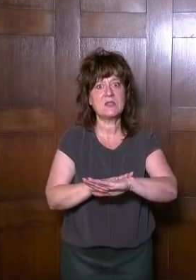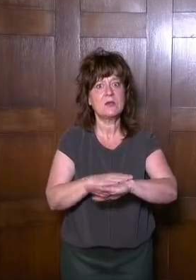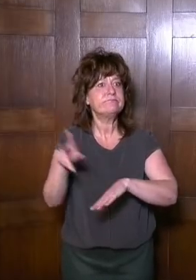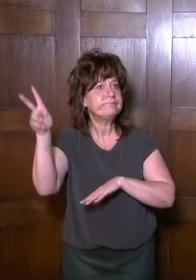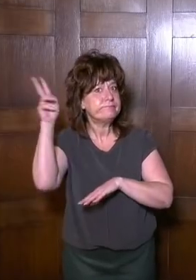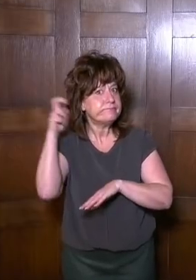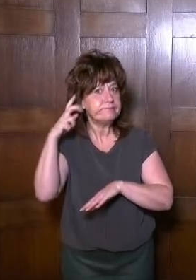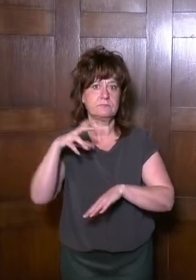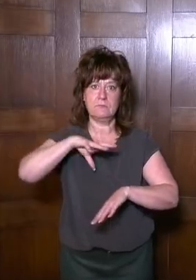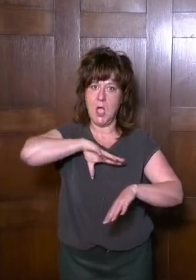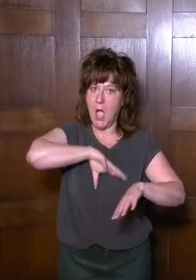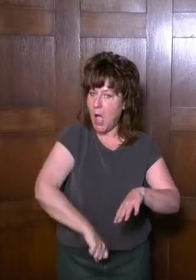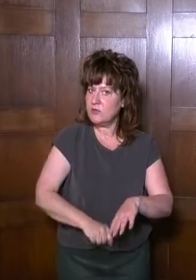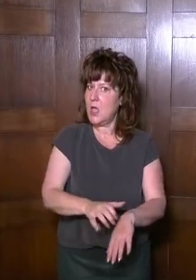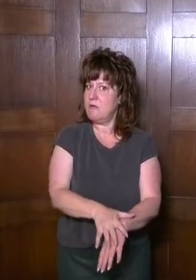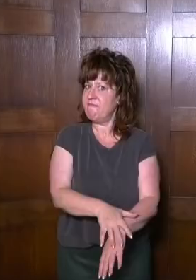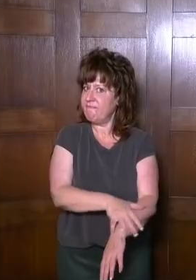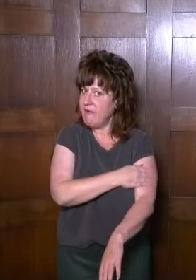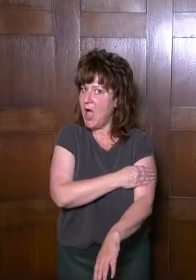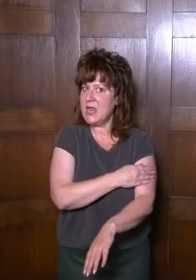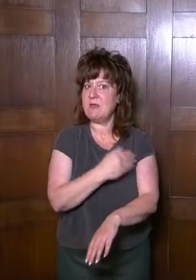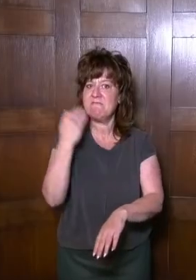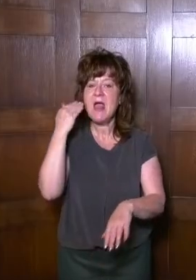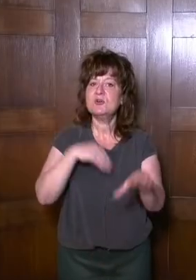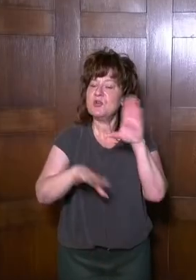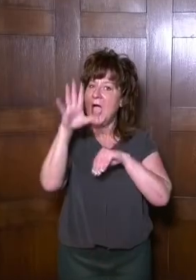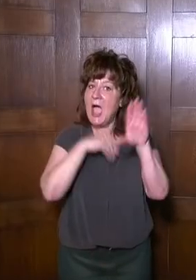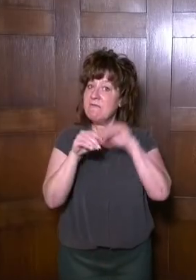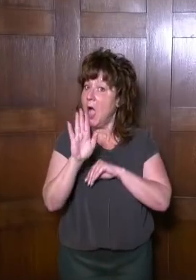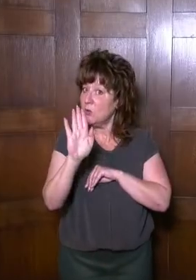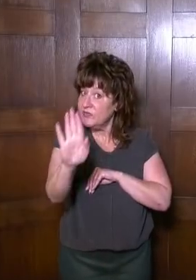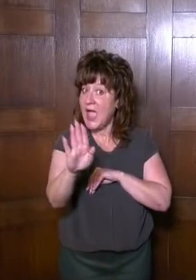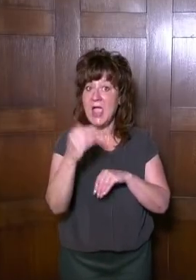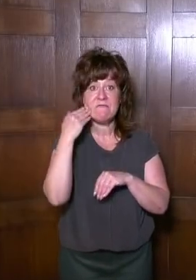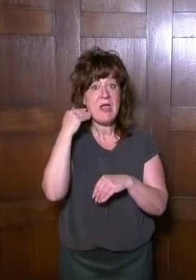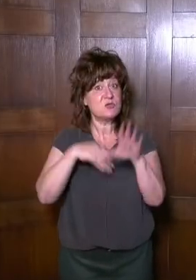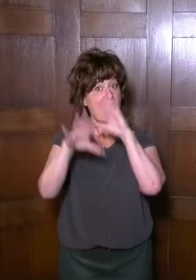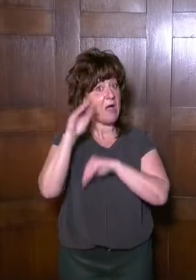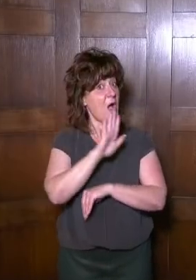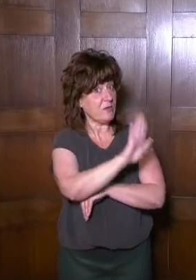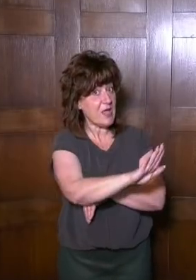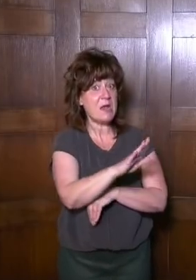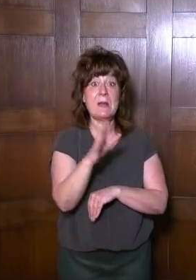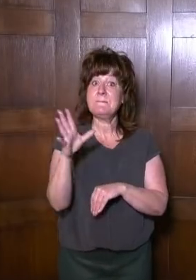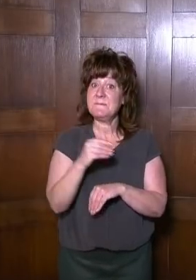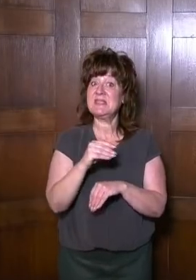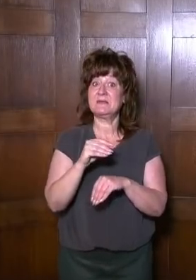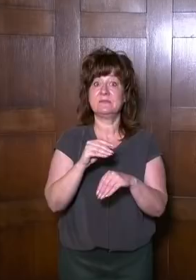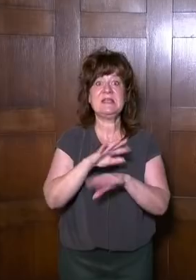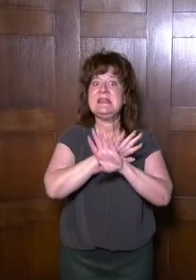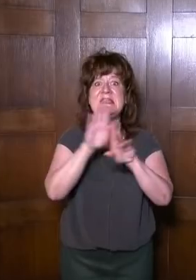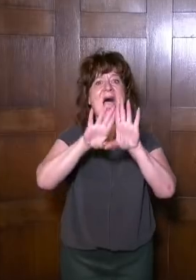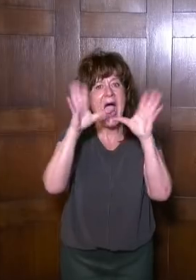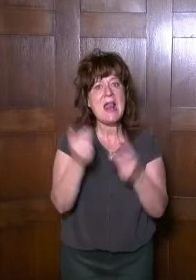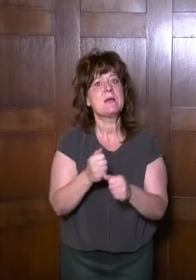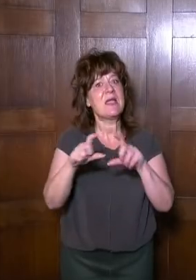zuhören, aushalten, wahrnehmen. Was sind die Erfahrungen des anderen, der anderen mit den Corona, natürlich nicht allgemein, sondern